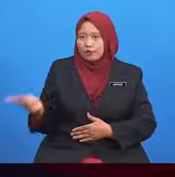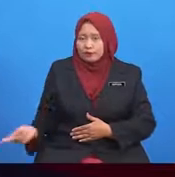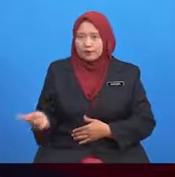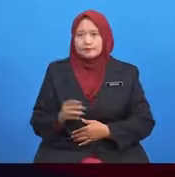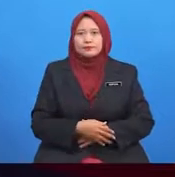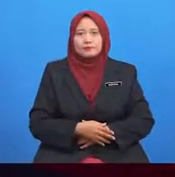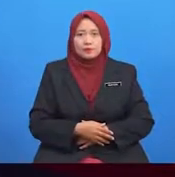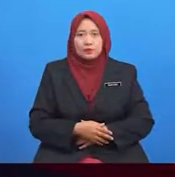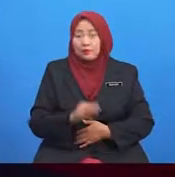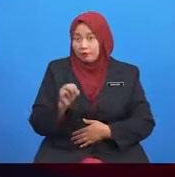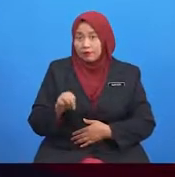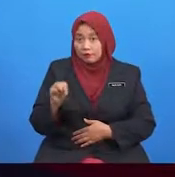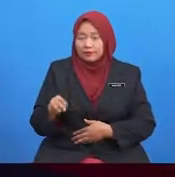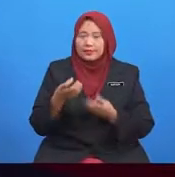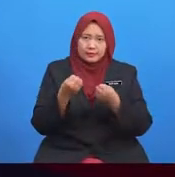Murid-murid dah bersedia?